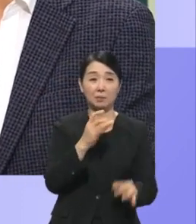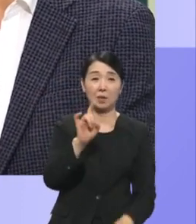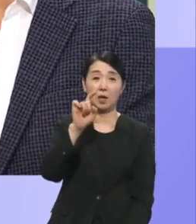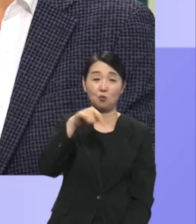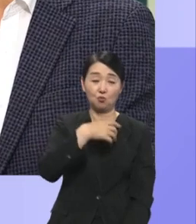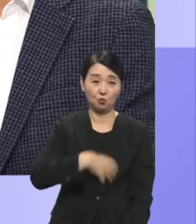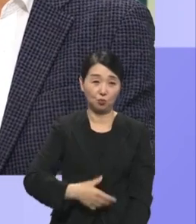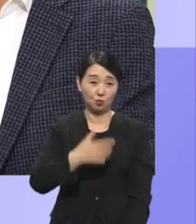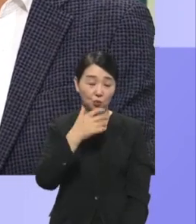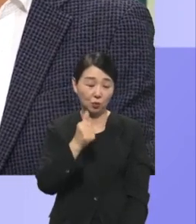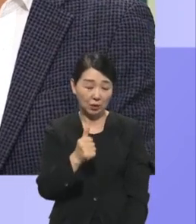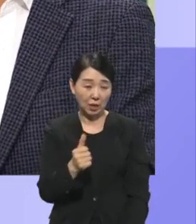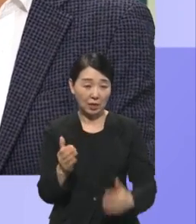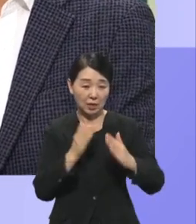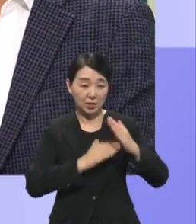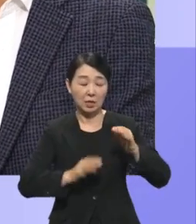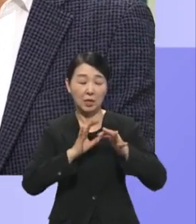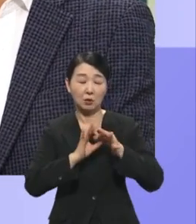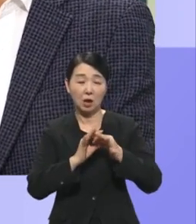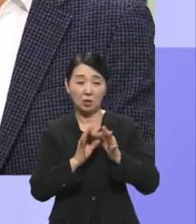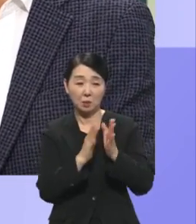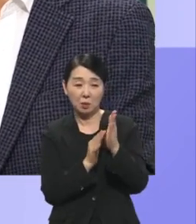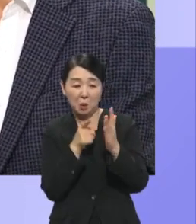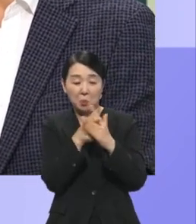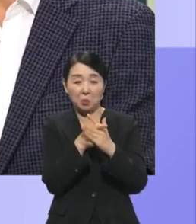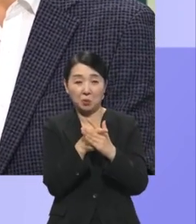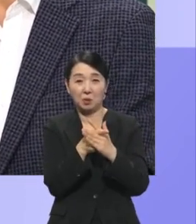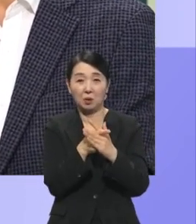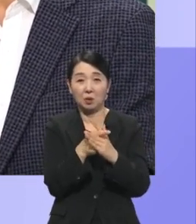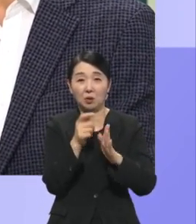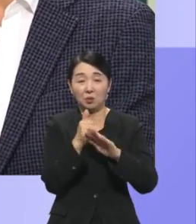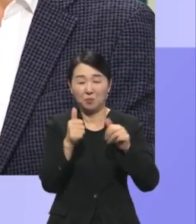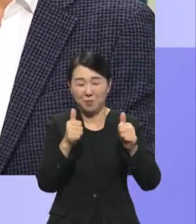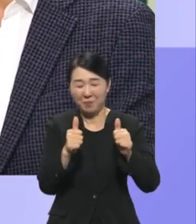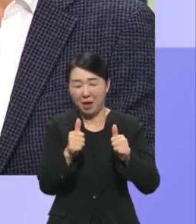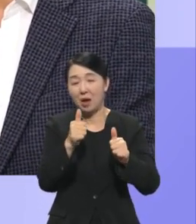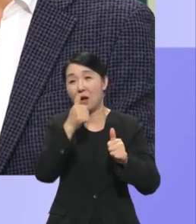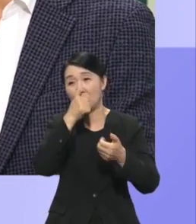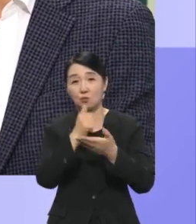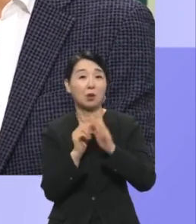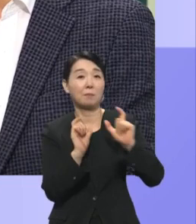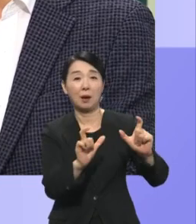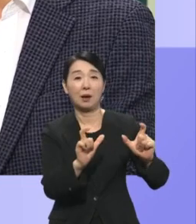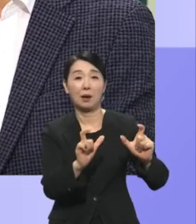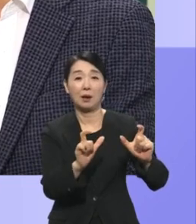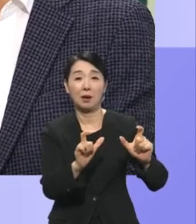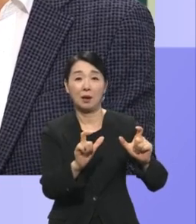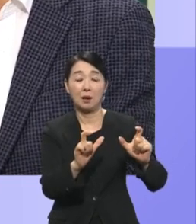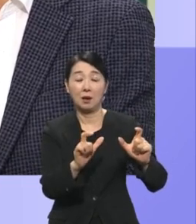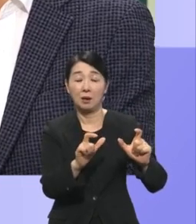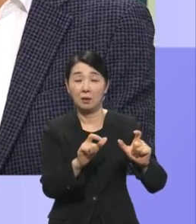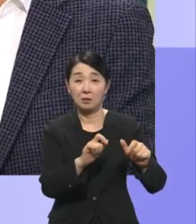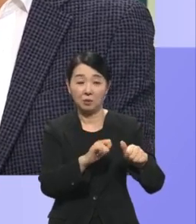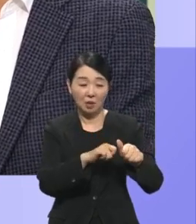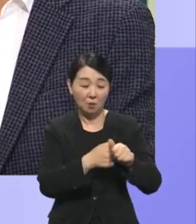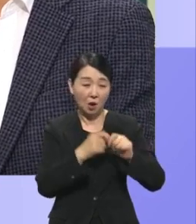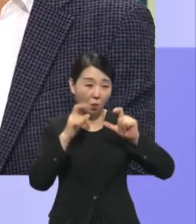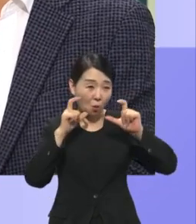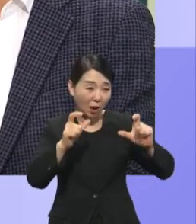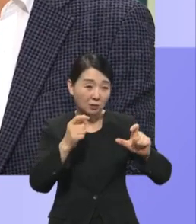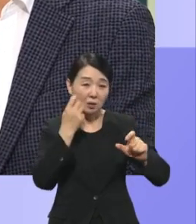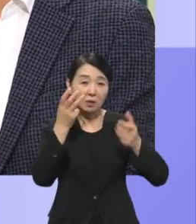공무상 비밀을 누설했다라고 해서 이제 재판을 받고 형이 확정이 된 건데 이번에 향 확정 3개월 만에